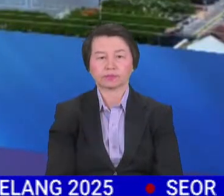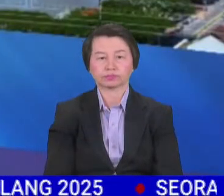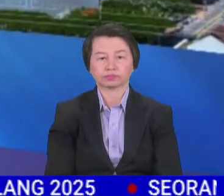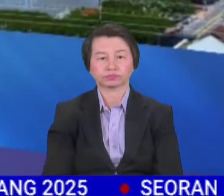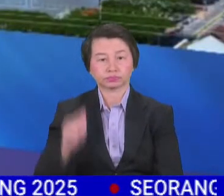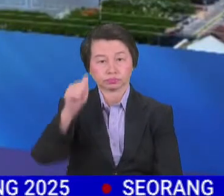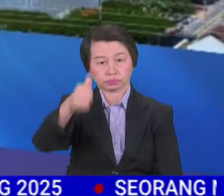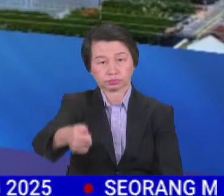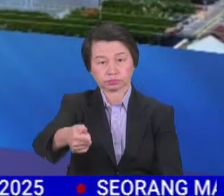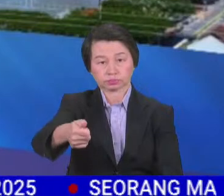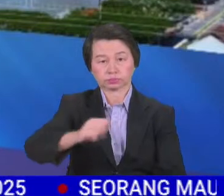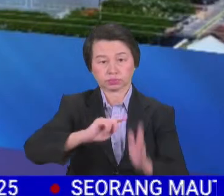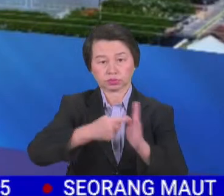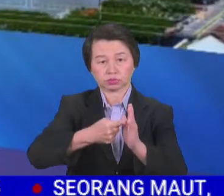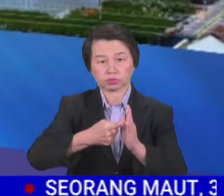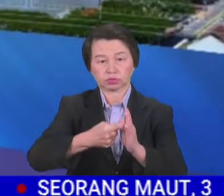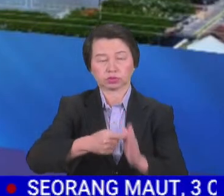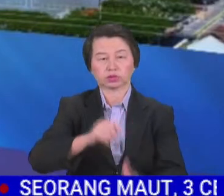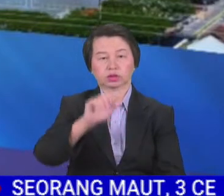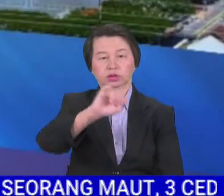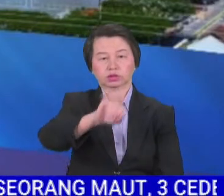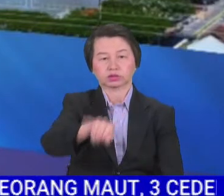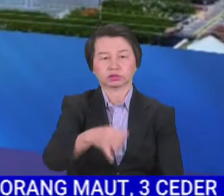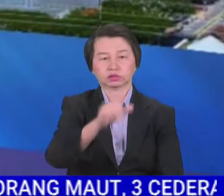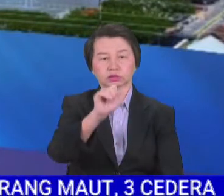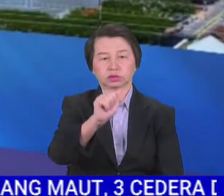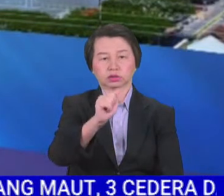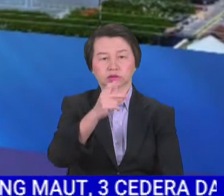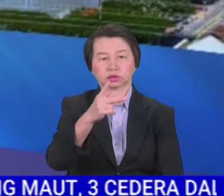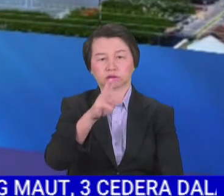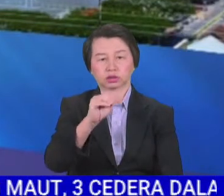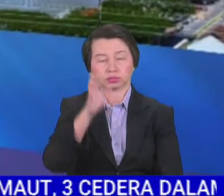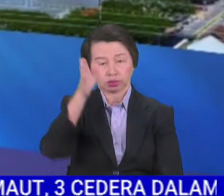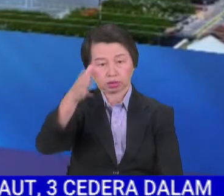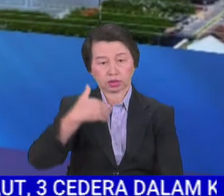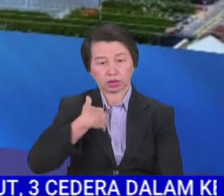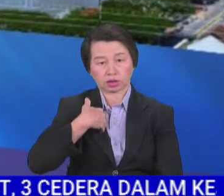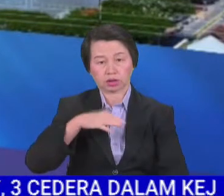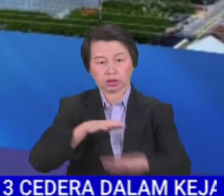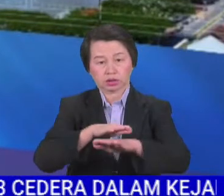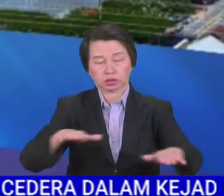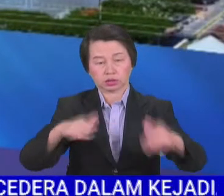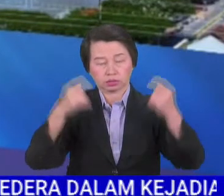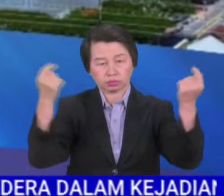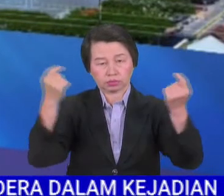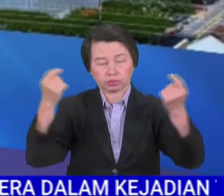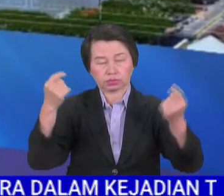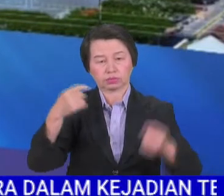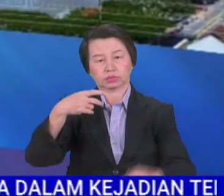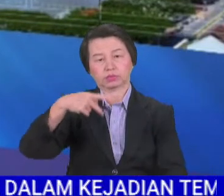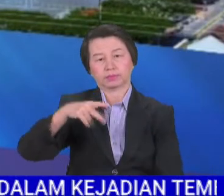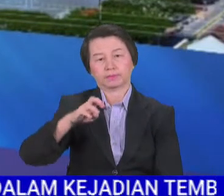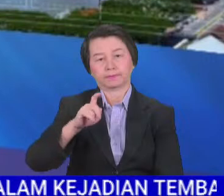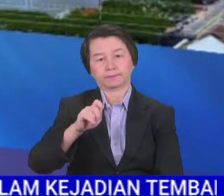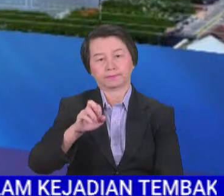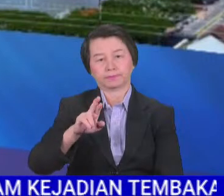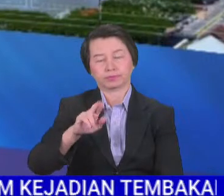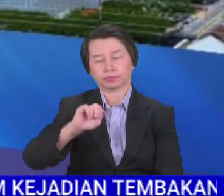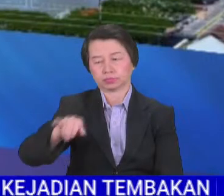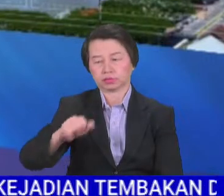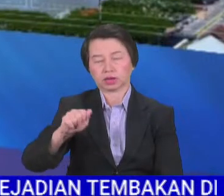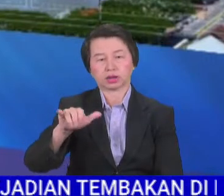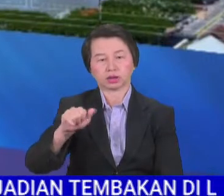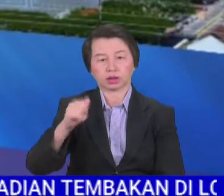Saudara, esok bermulanya program Jelajah Aspirasi Keluarga Malaysia Sarawak yang berlangsung di Dataran Perayaan Petra Jaya Kuching. Baik,